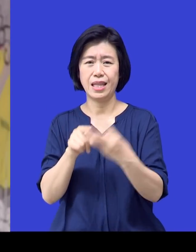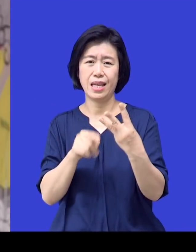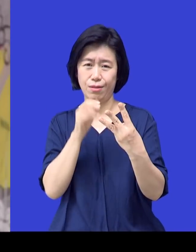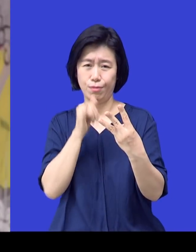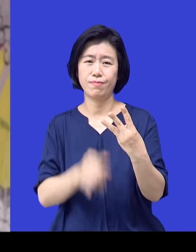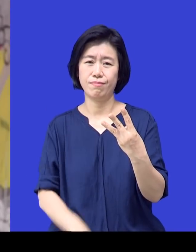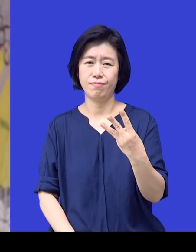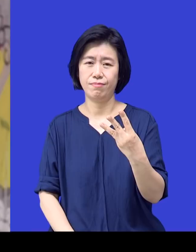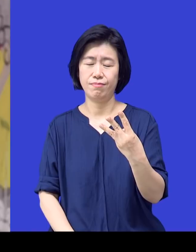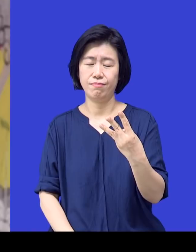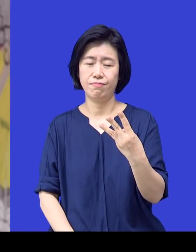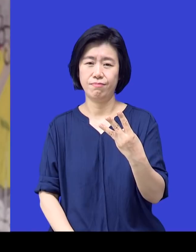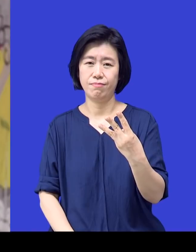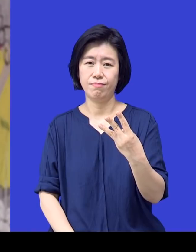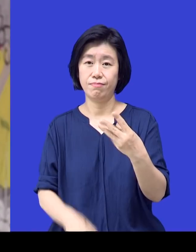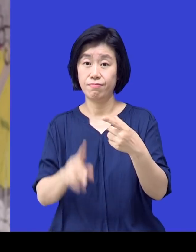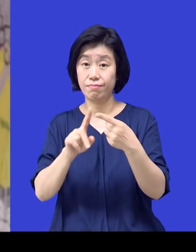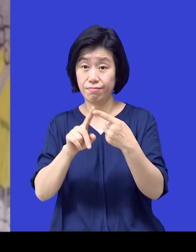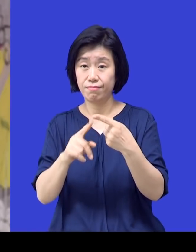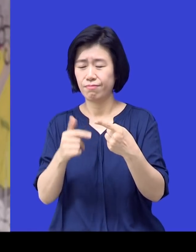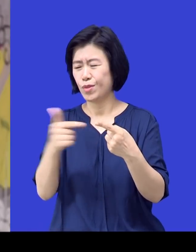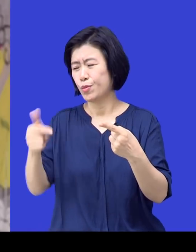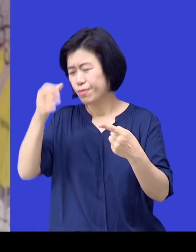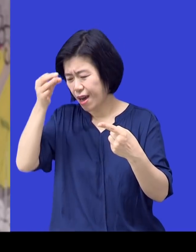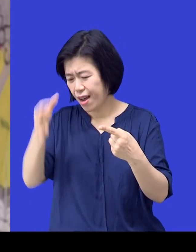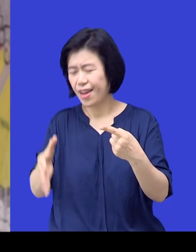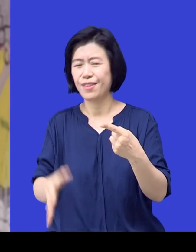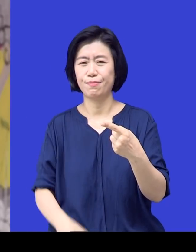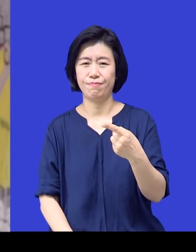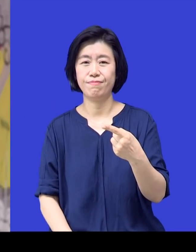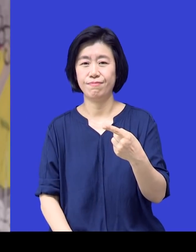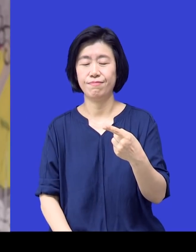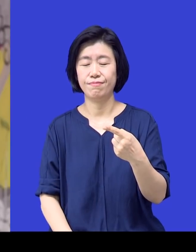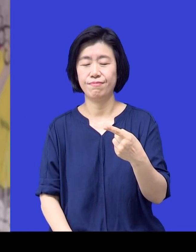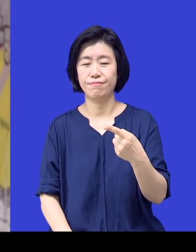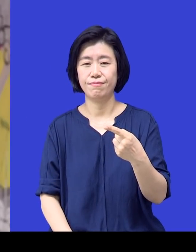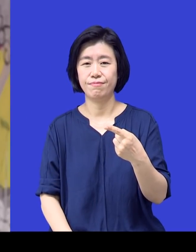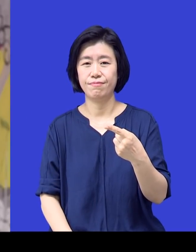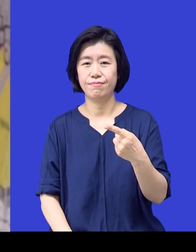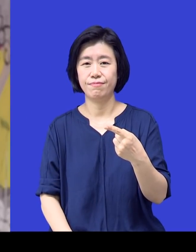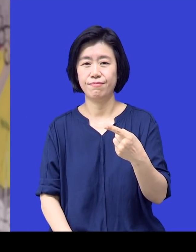특히 아내한테. 네. 너무 미안해. 예.